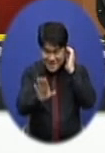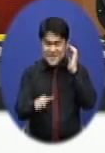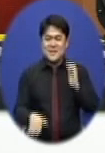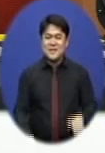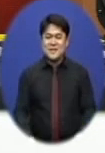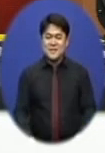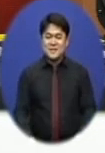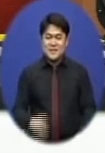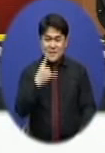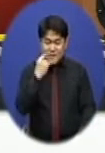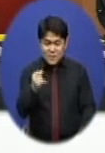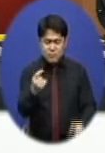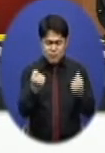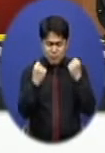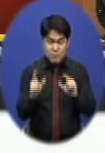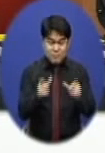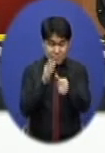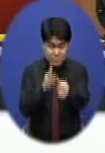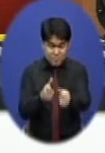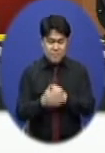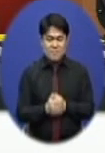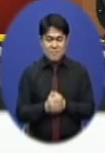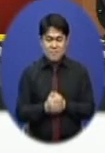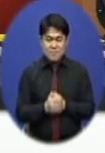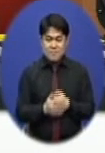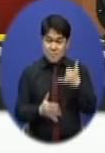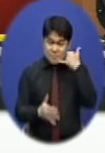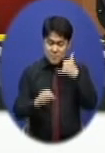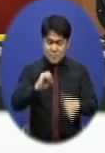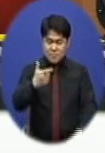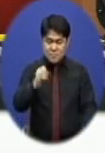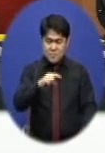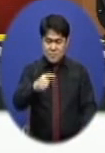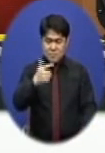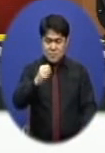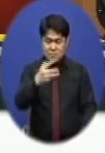네, 우리 어머님도 건강하시고요. 네. ARS